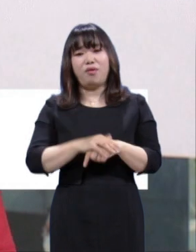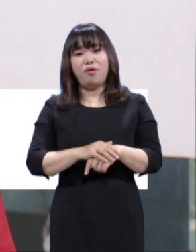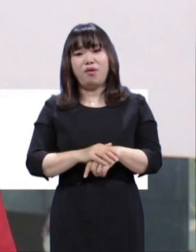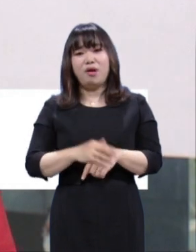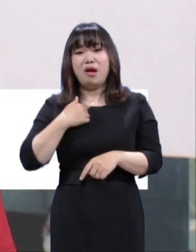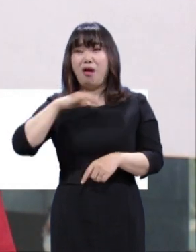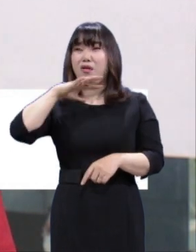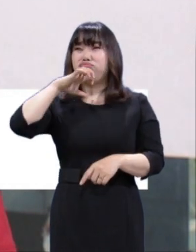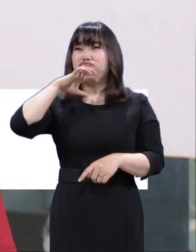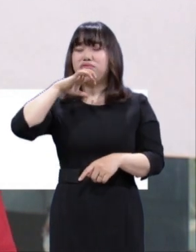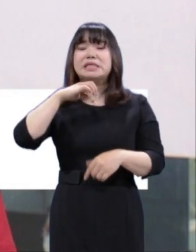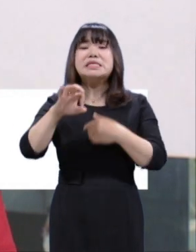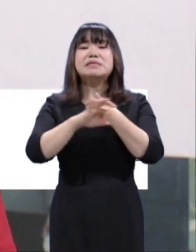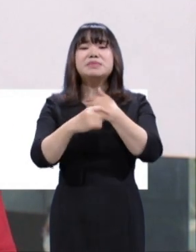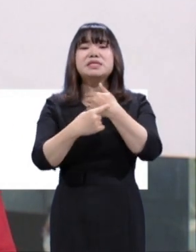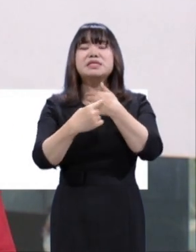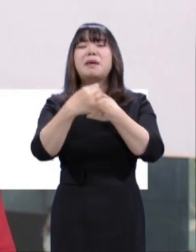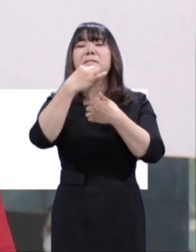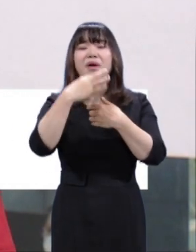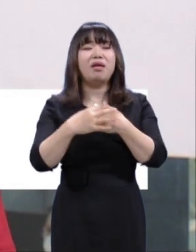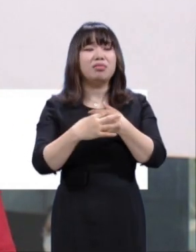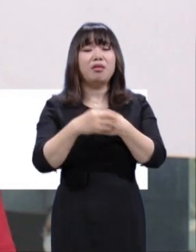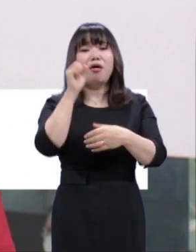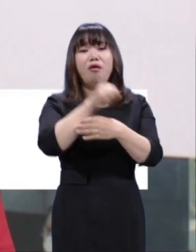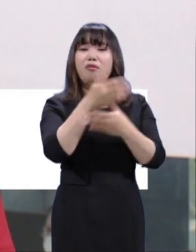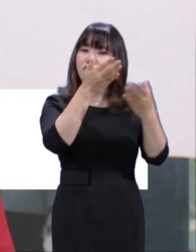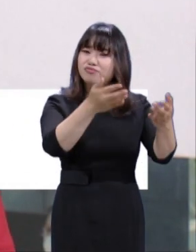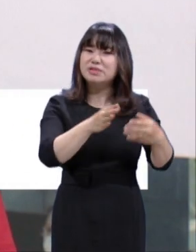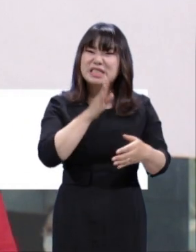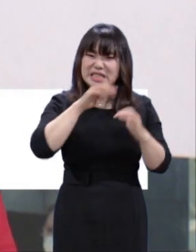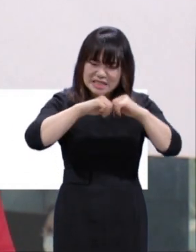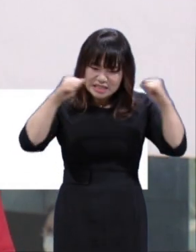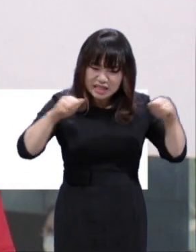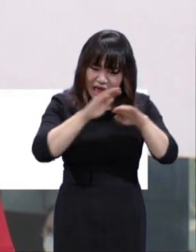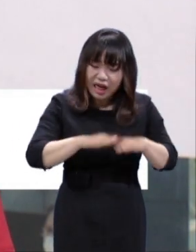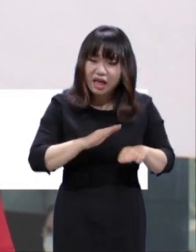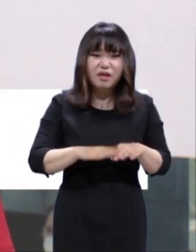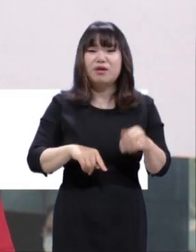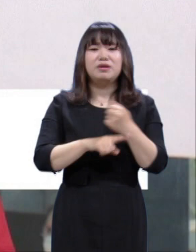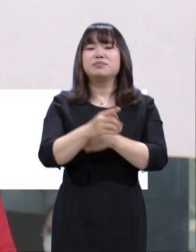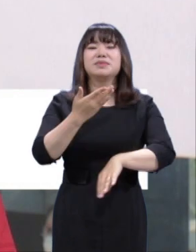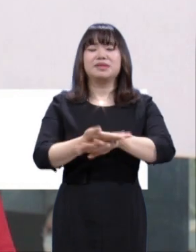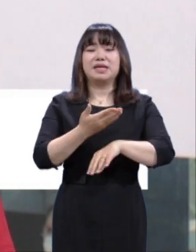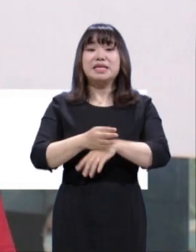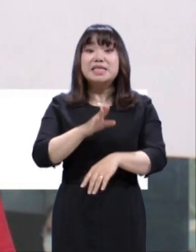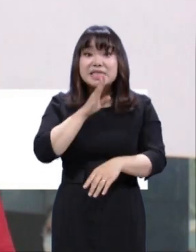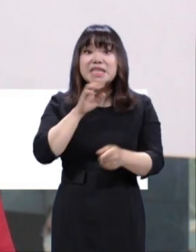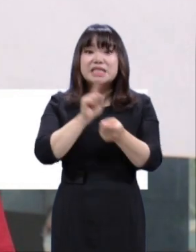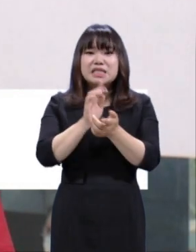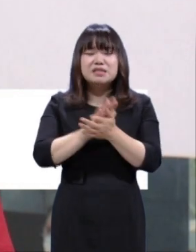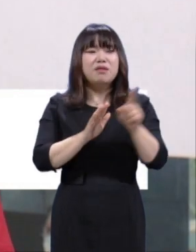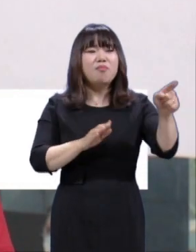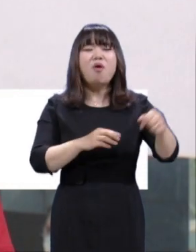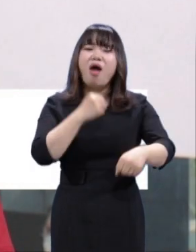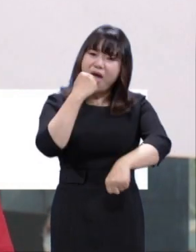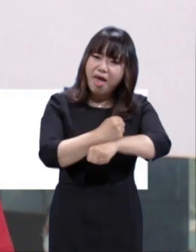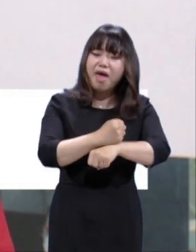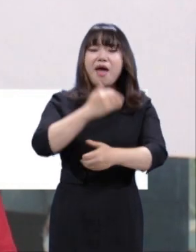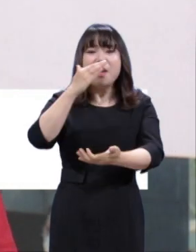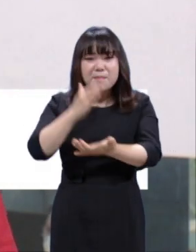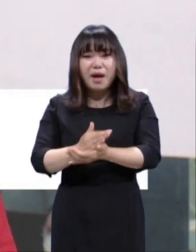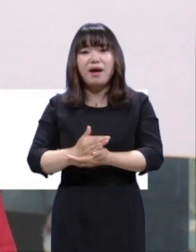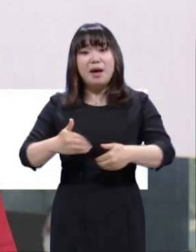불만 성급하게 껐다. 그런 생각이 들어요. 좀 더 그거는 문제를 드러내놓고 아픈 부분은 치료를